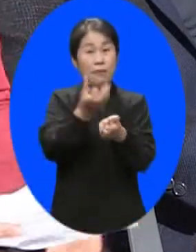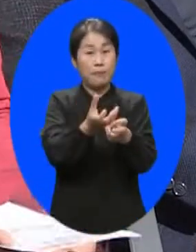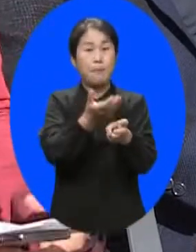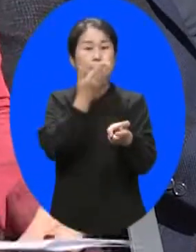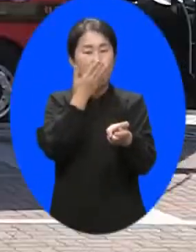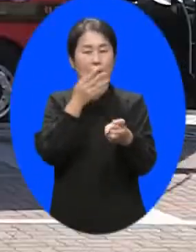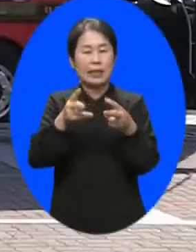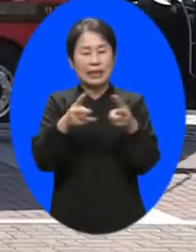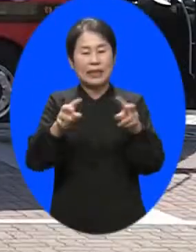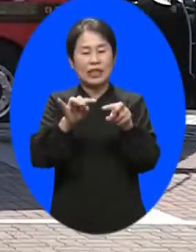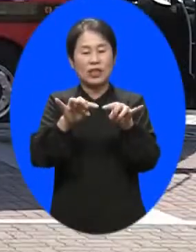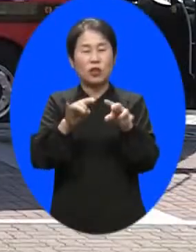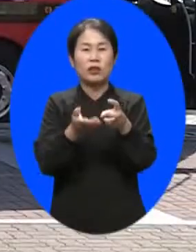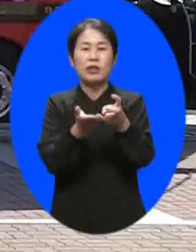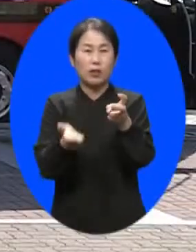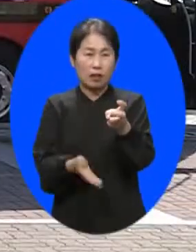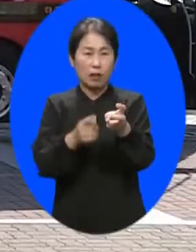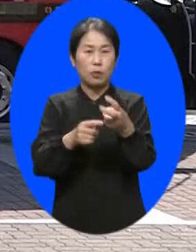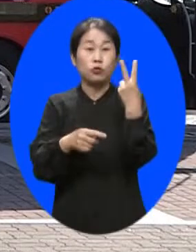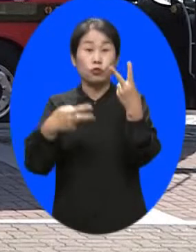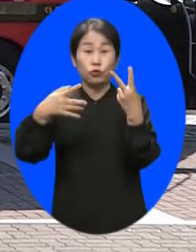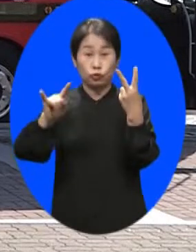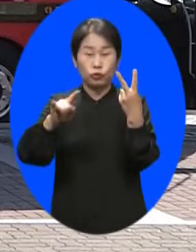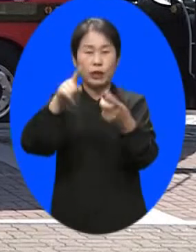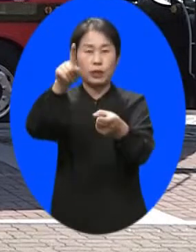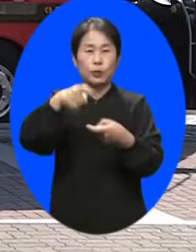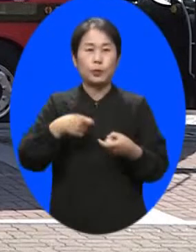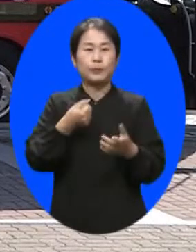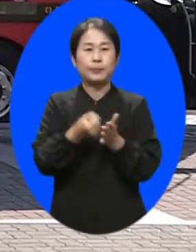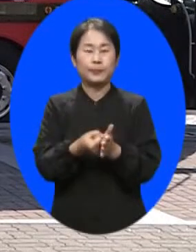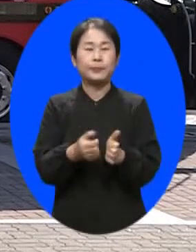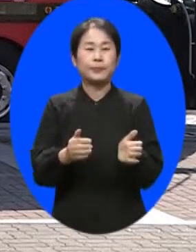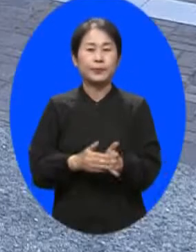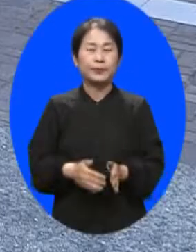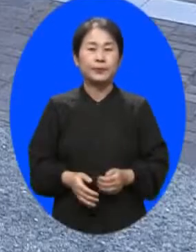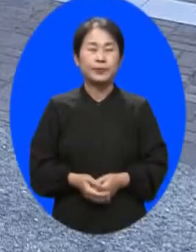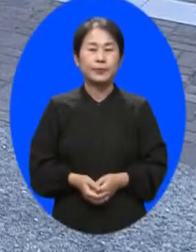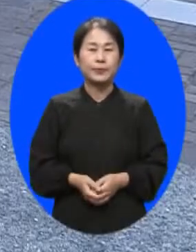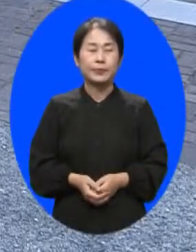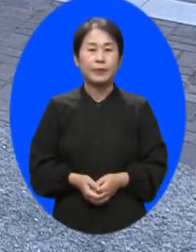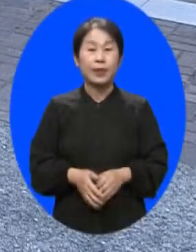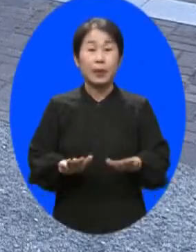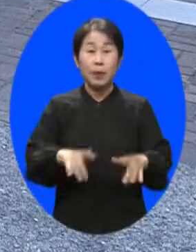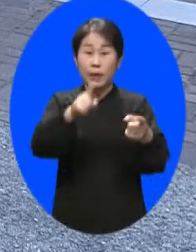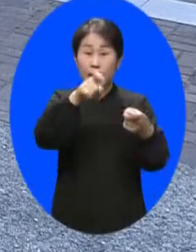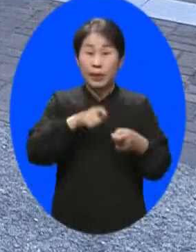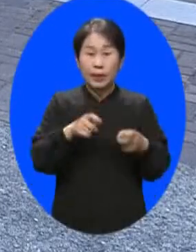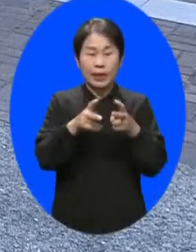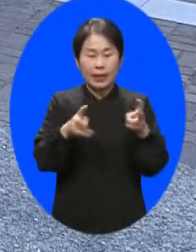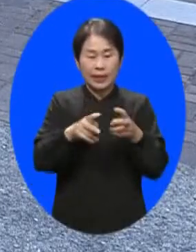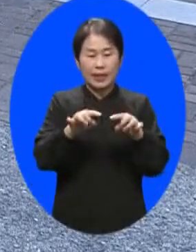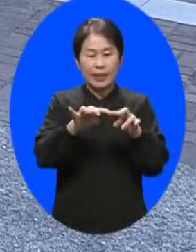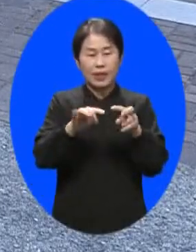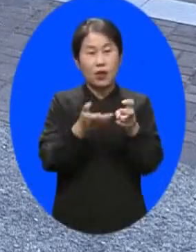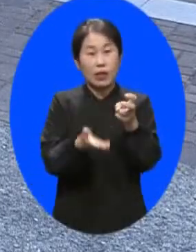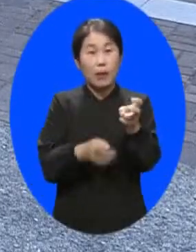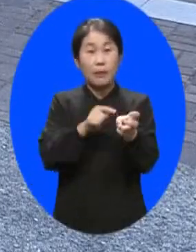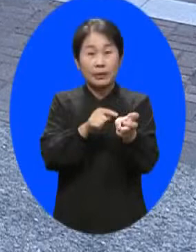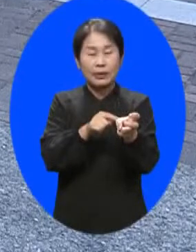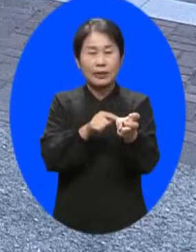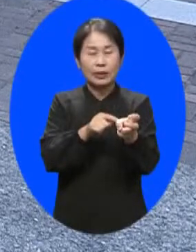가능한 2층 전기저상버스 2대를 도입하기로 결정했습니다 이번에 도입한 2층 전기저상